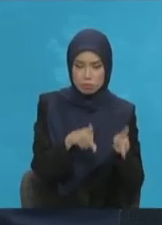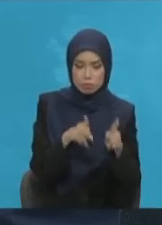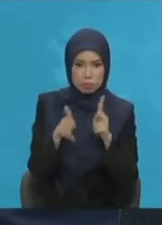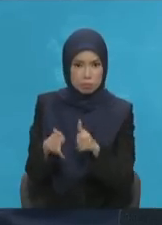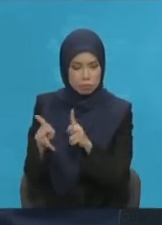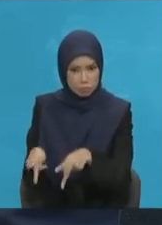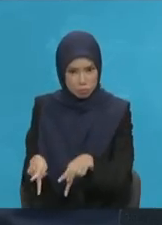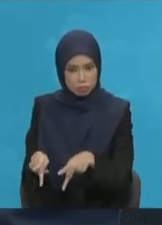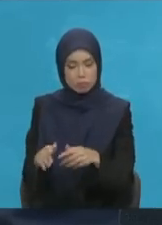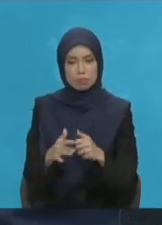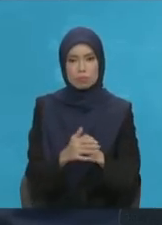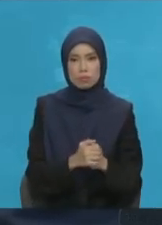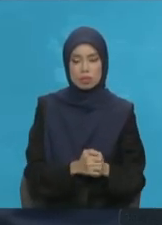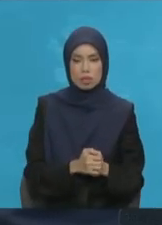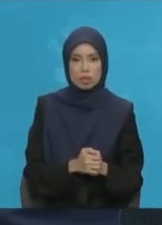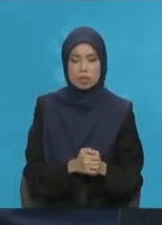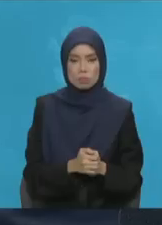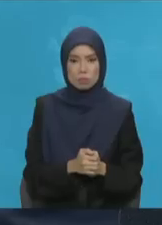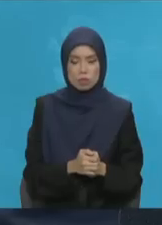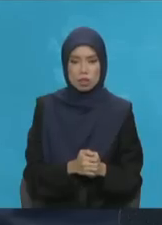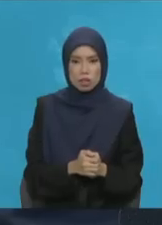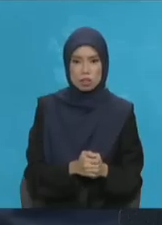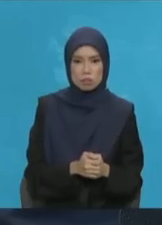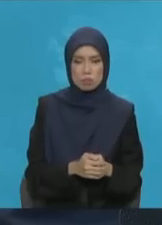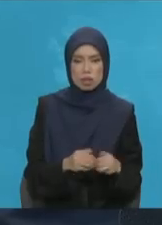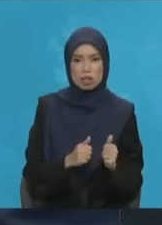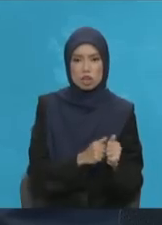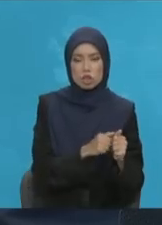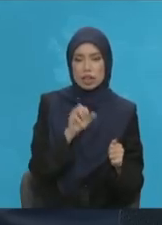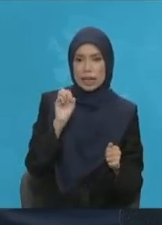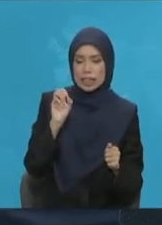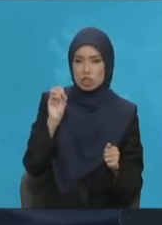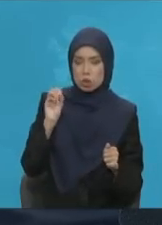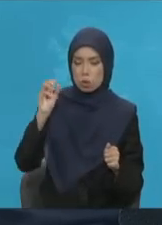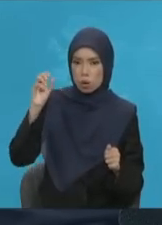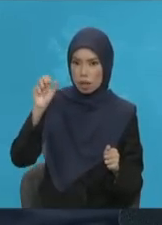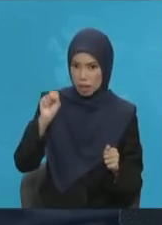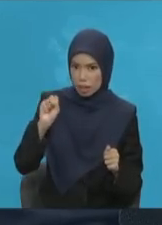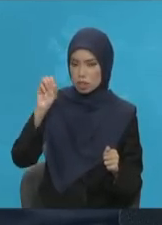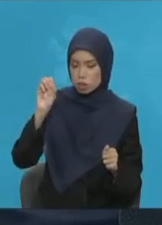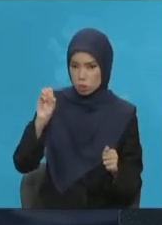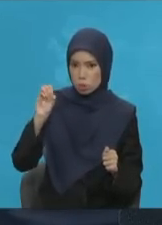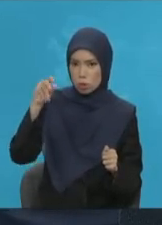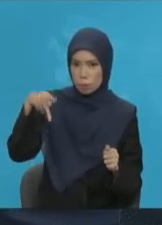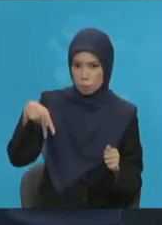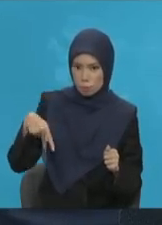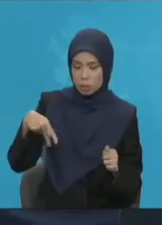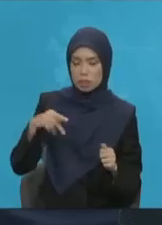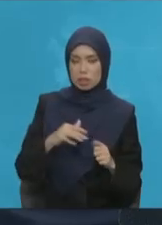telah dilaksanakan mengikut operating Persija